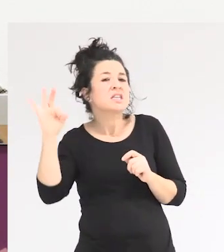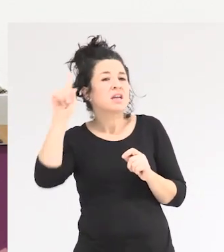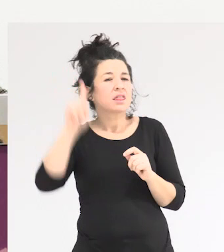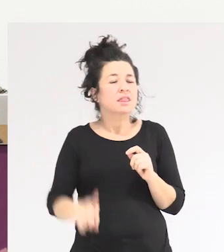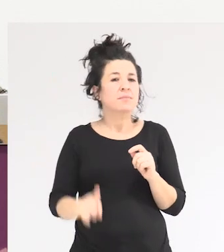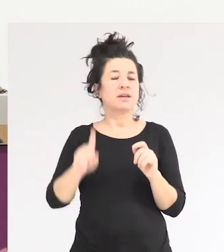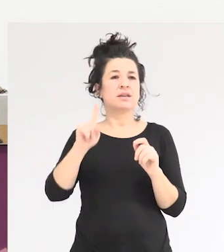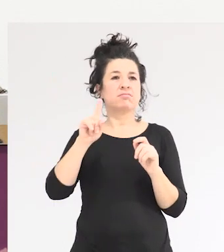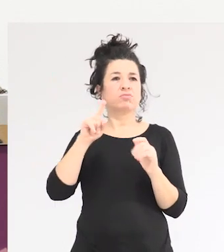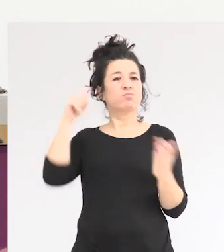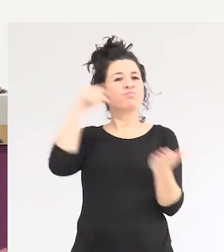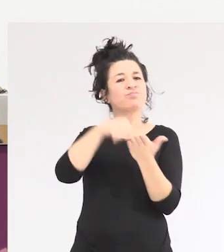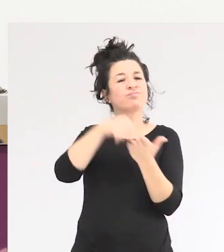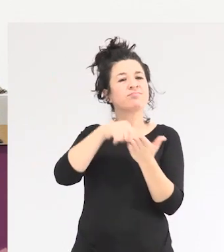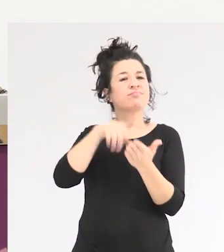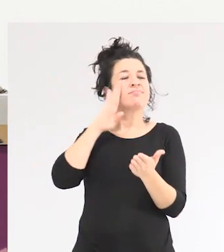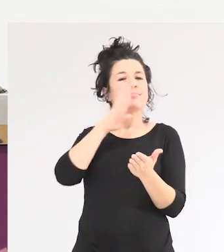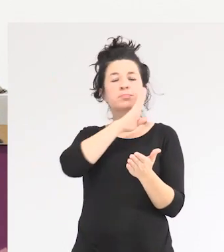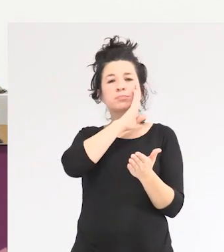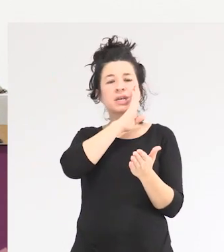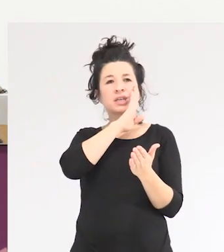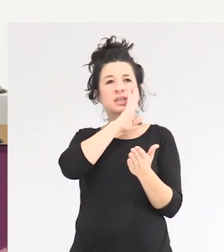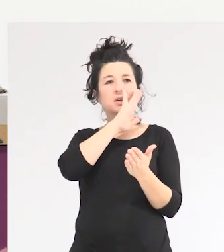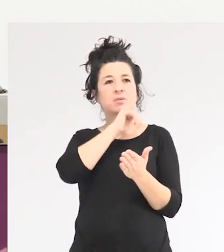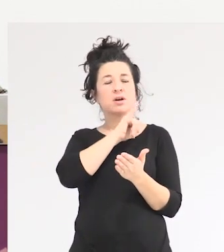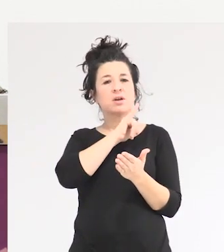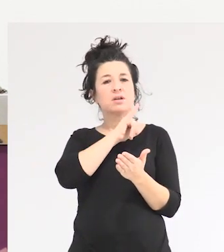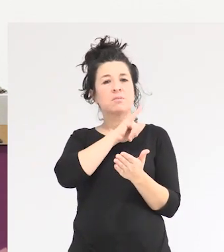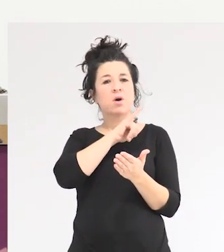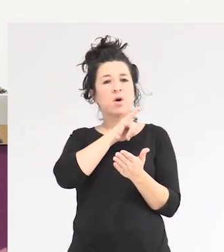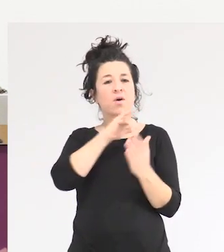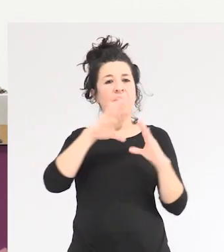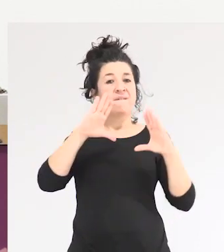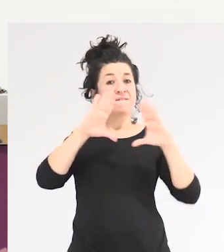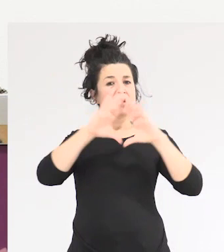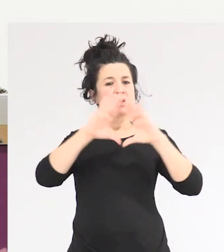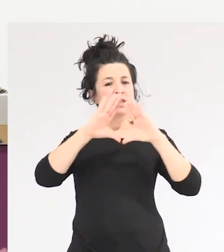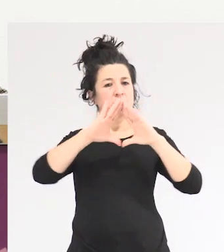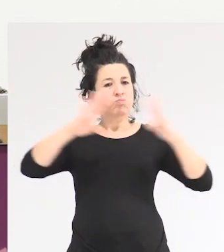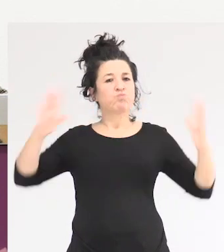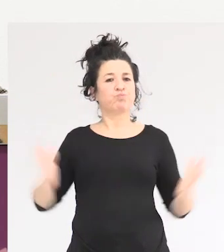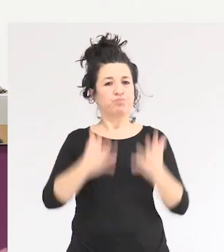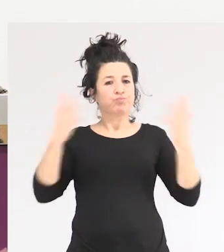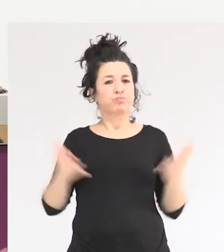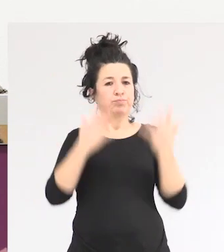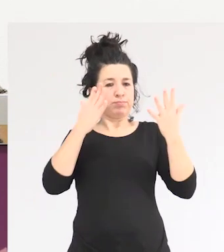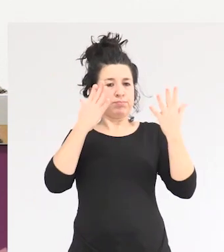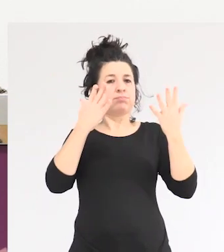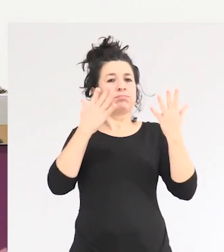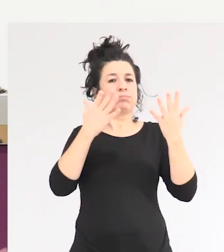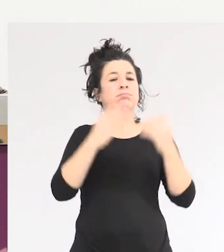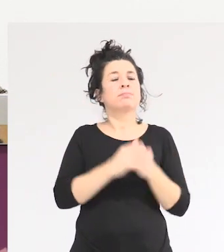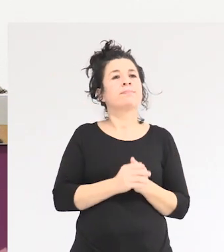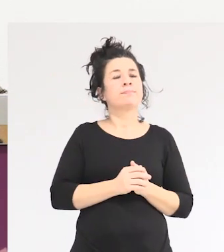eta diferentziaren feminismoak amatasunari gorazarre egin zion, emakume bezala. Geroztik,